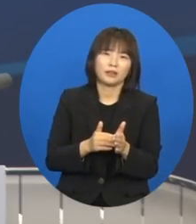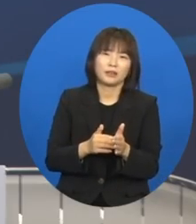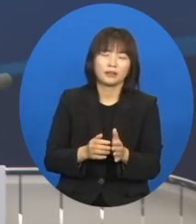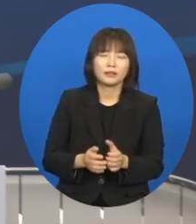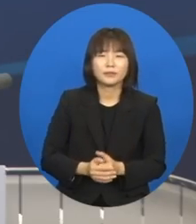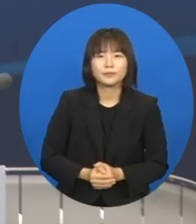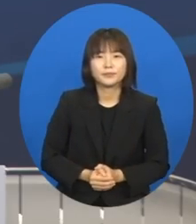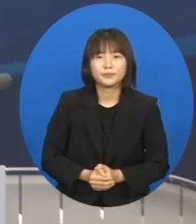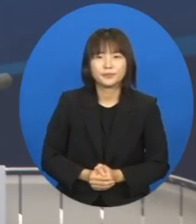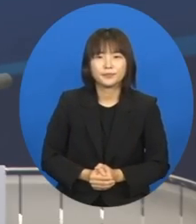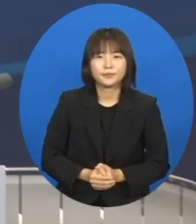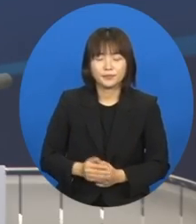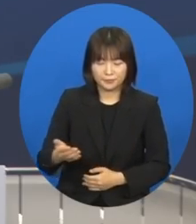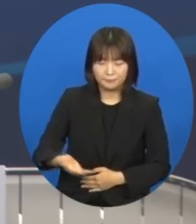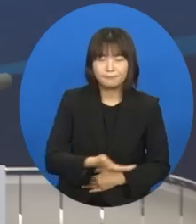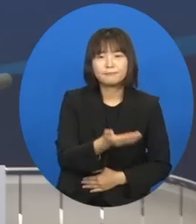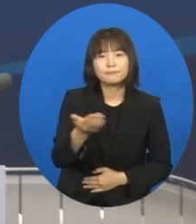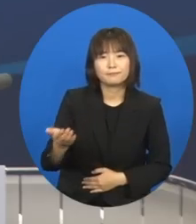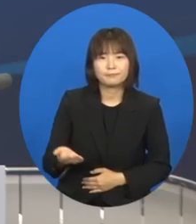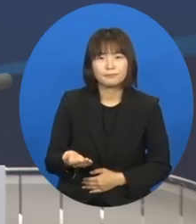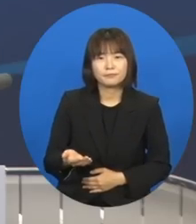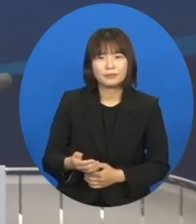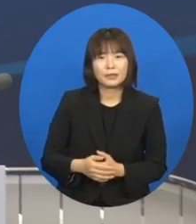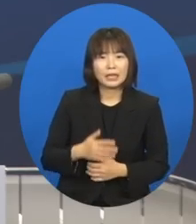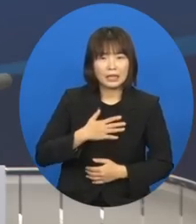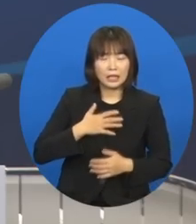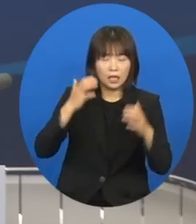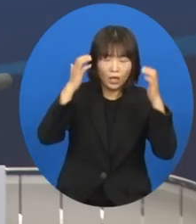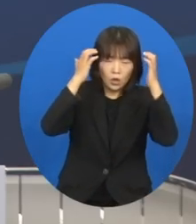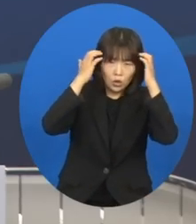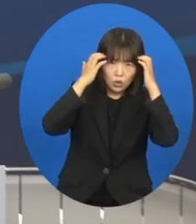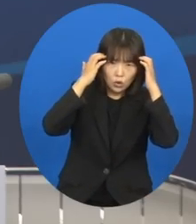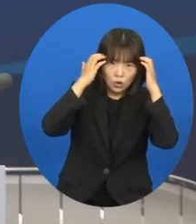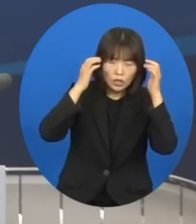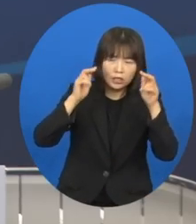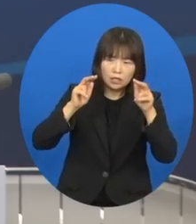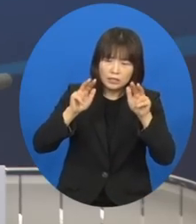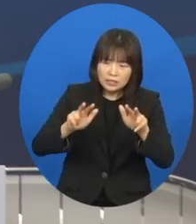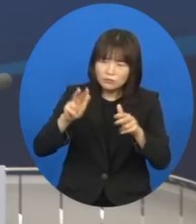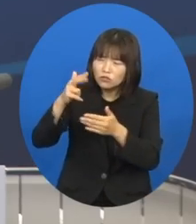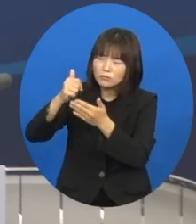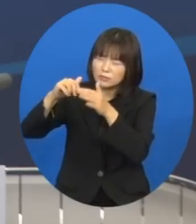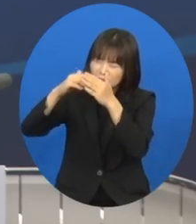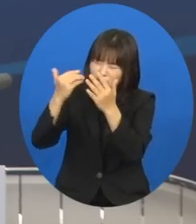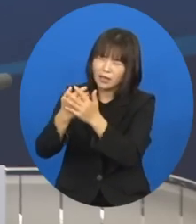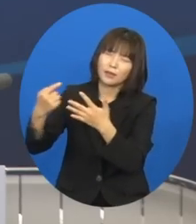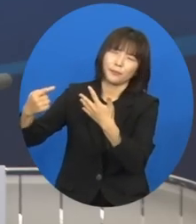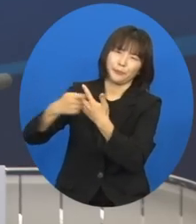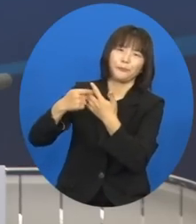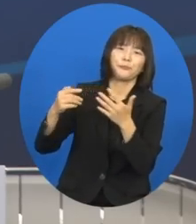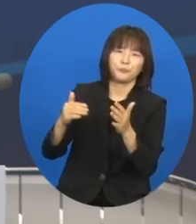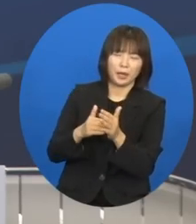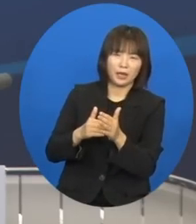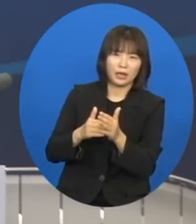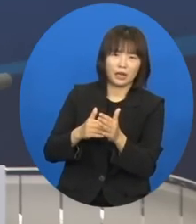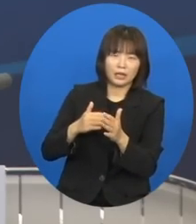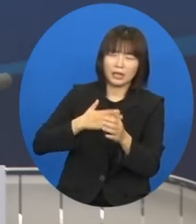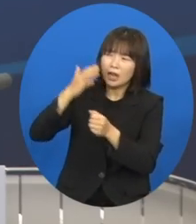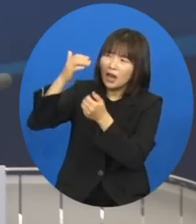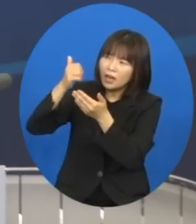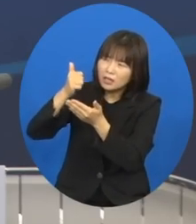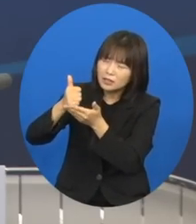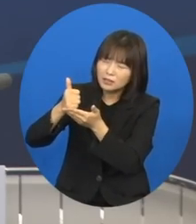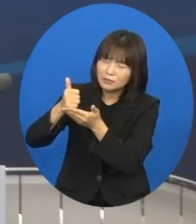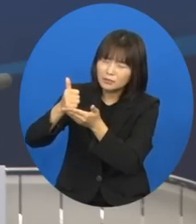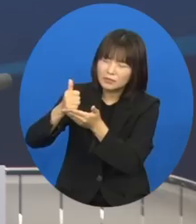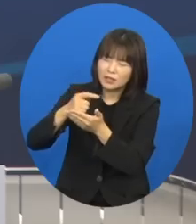여러분, 내 고통 주님이 함께 지금 다 알고 있어요. 내가 하나님께 얼마나 갈급하고 내